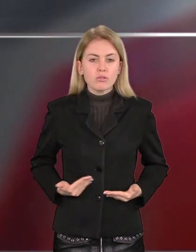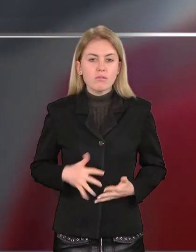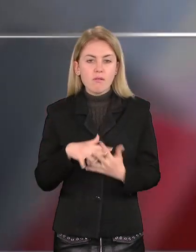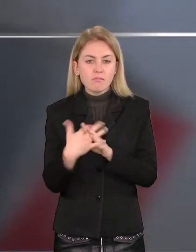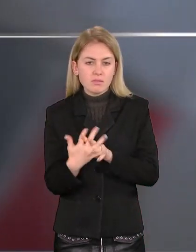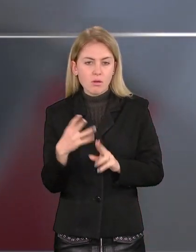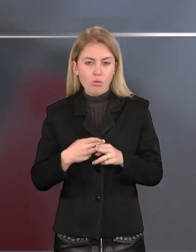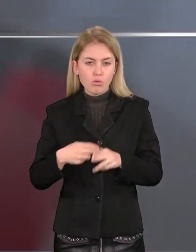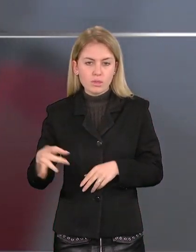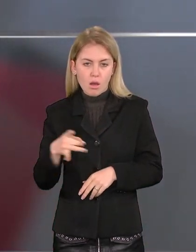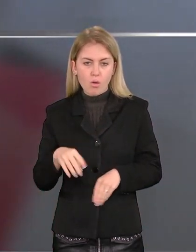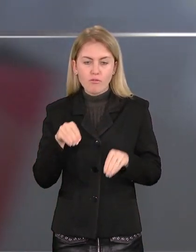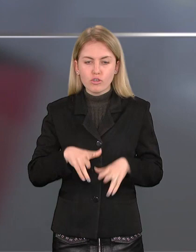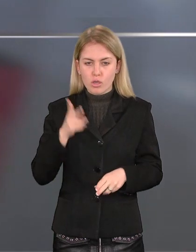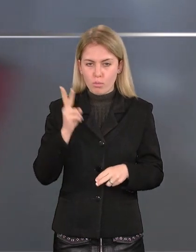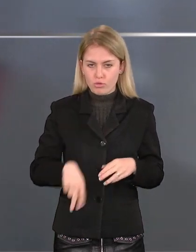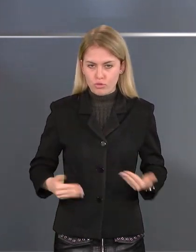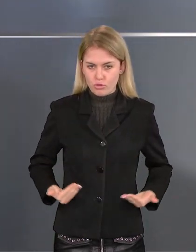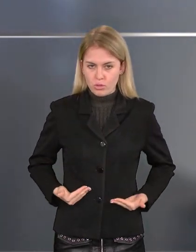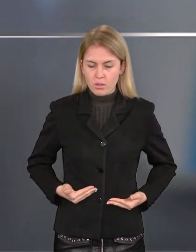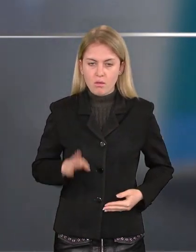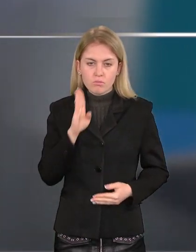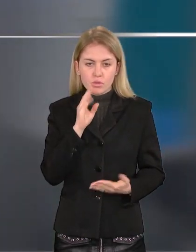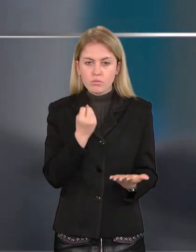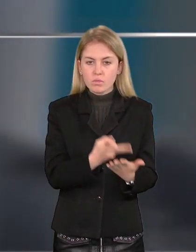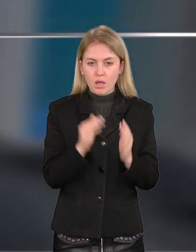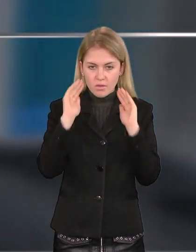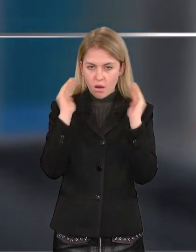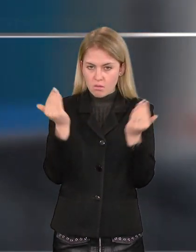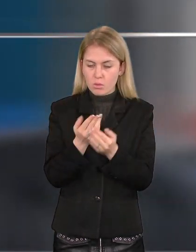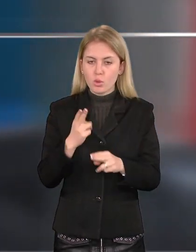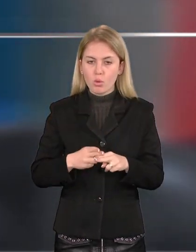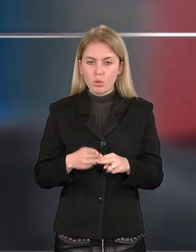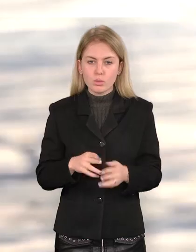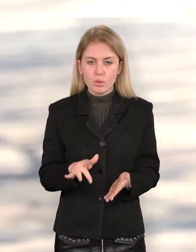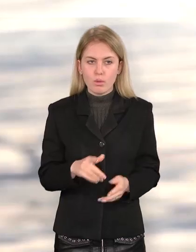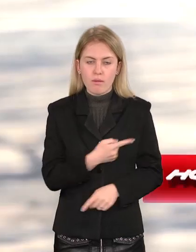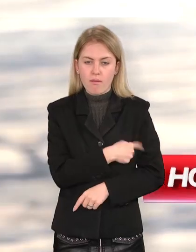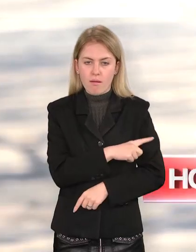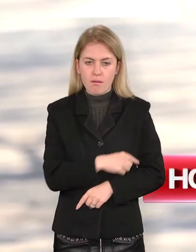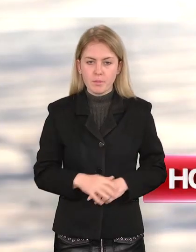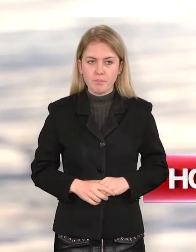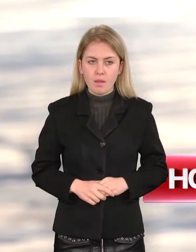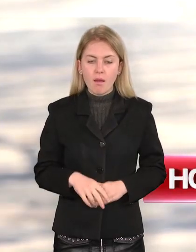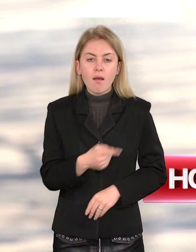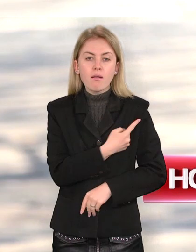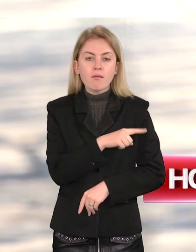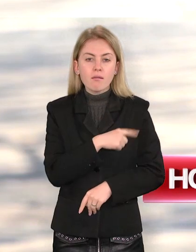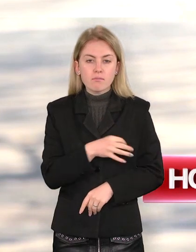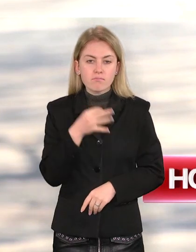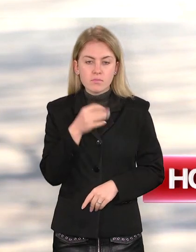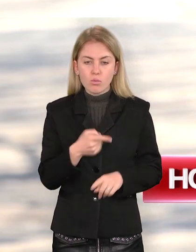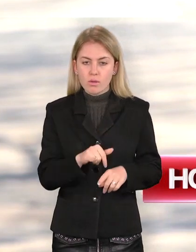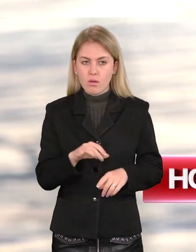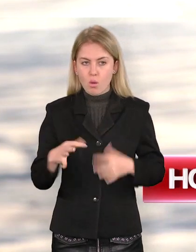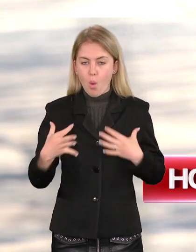району вирішила покінчити життя. Її доправили до реанімації Конотопської лікарні. Лікарі діагностували в неї термічні